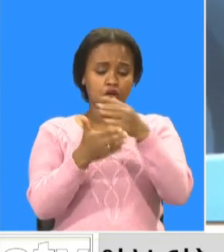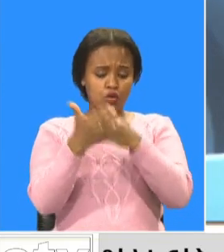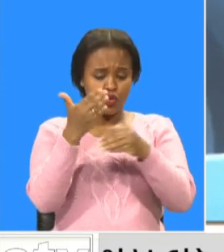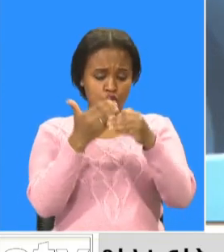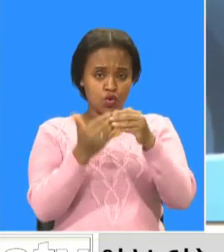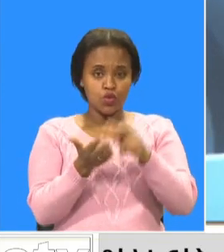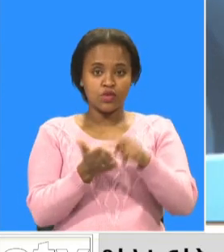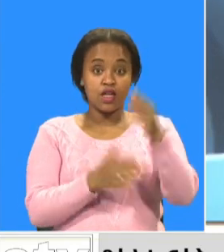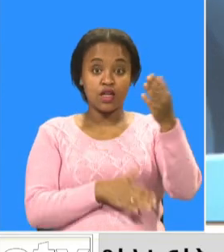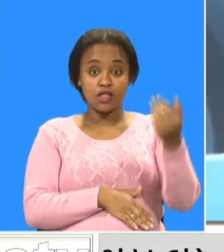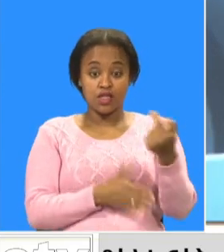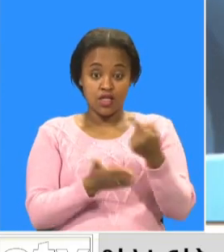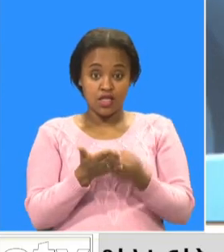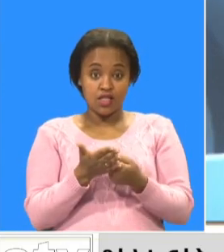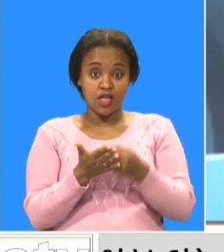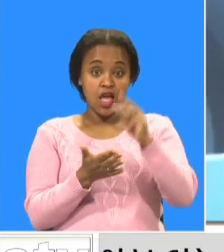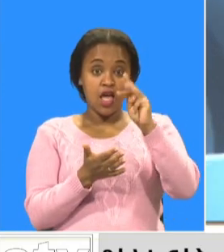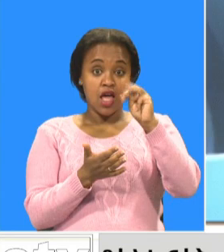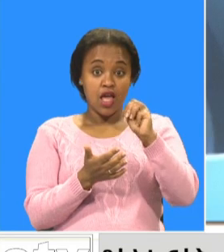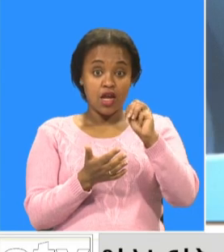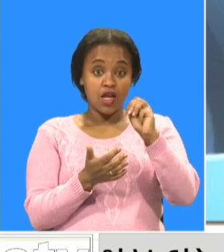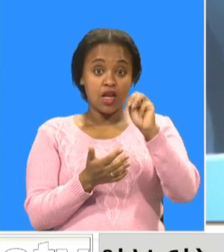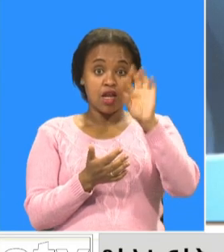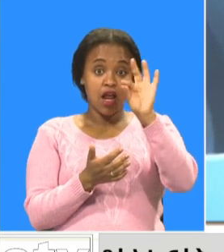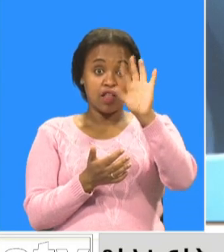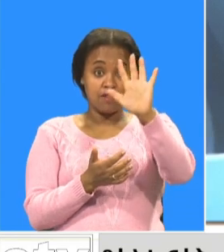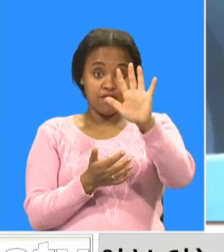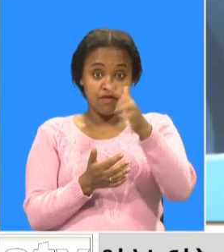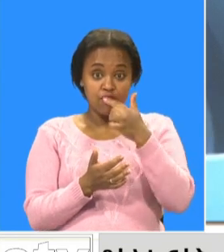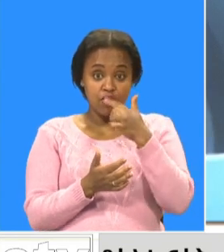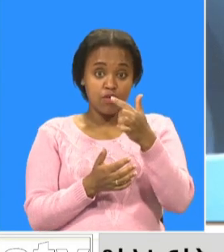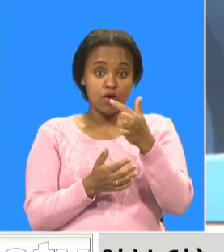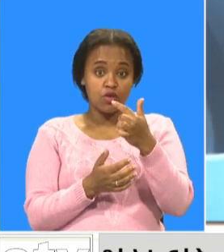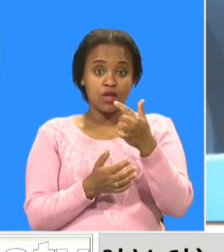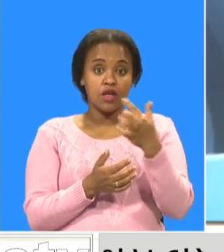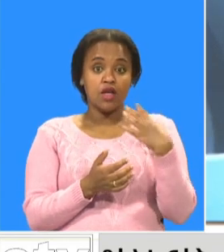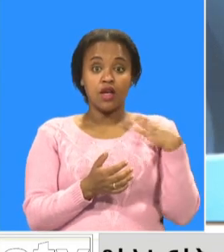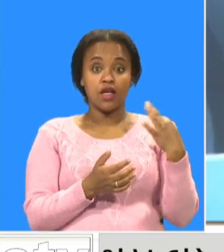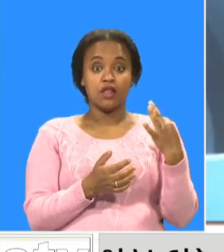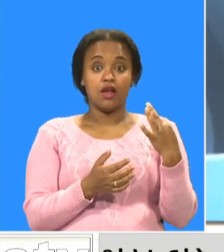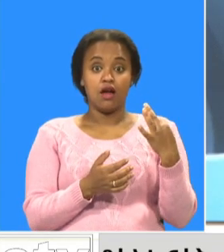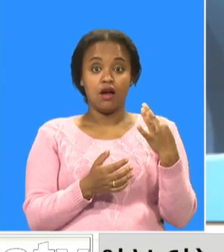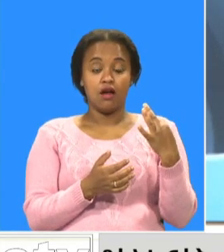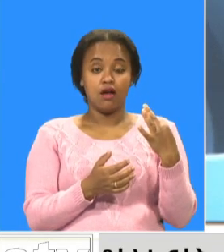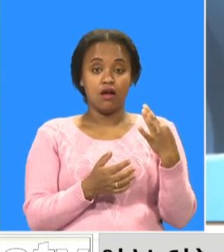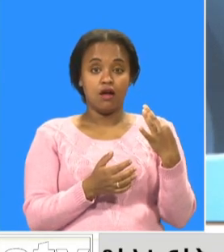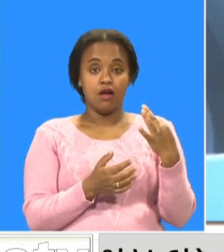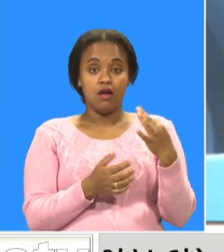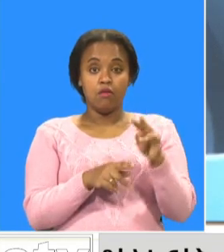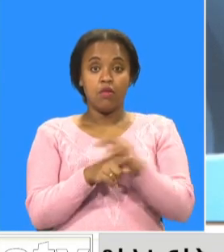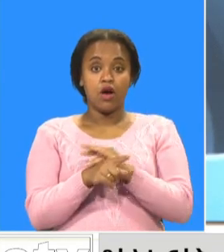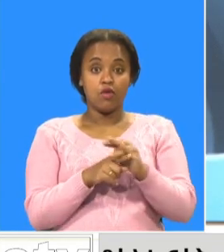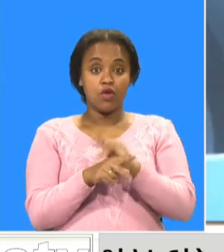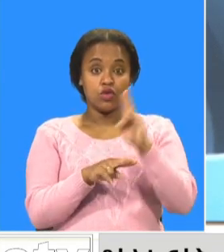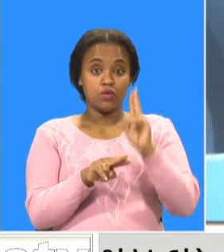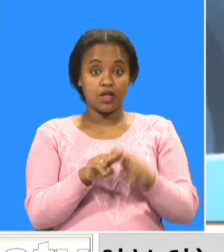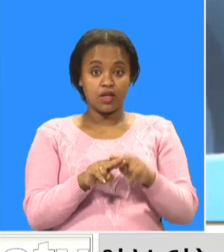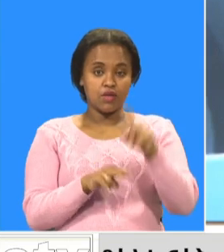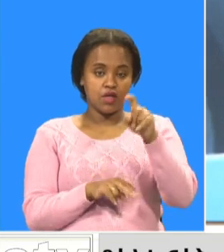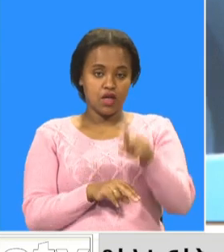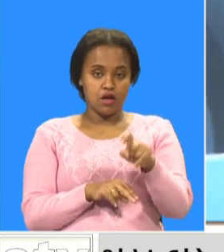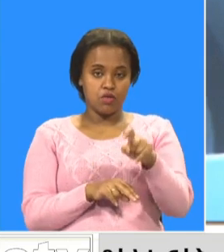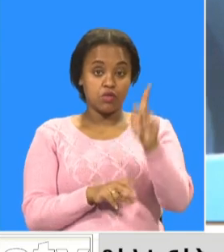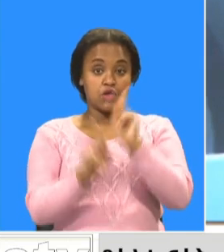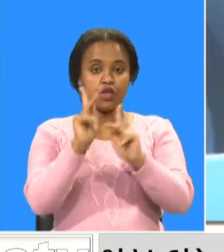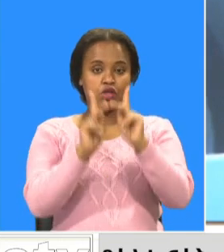ሲያነሳ የነበረው እነዚህ N95 የሚባሉ ማስኮች ለጤና ባለሙያዎች ሪዘርቭ መደረግ አለባቸው፣ ርሰው መጠቀም የለባቸውም የምንላቸው